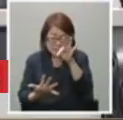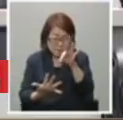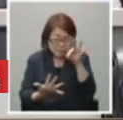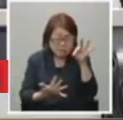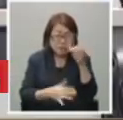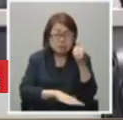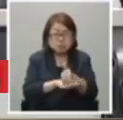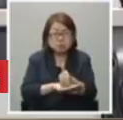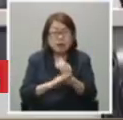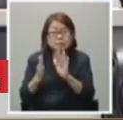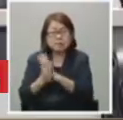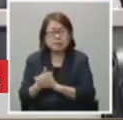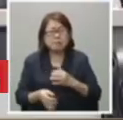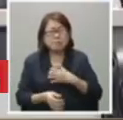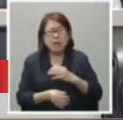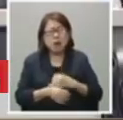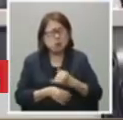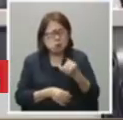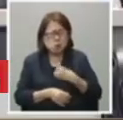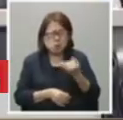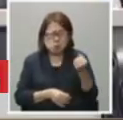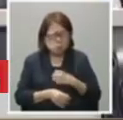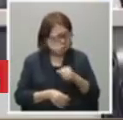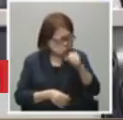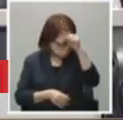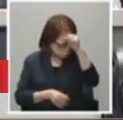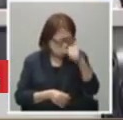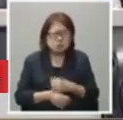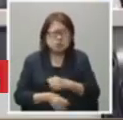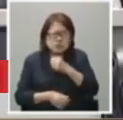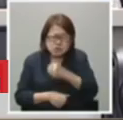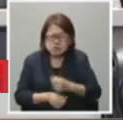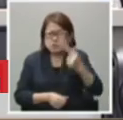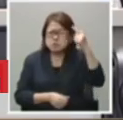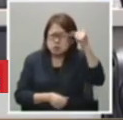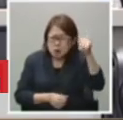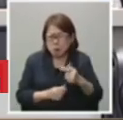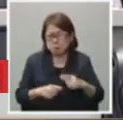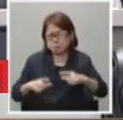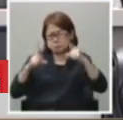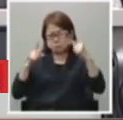านนั้นครับผู้นำที่โง่หรือผู้นำที่ขี้เกียจผู้นำที่ฉลาดผู้นำที่อีโ